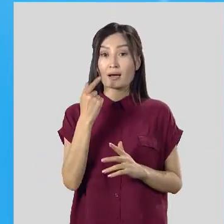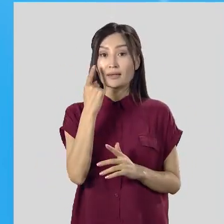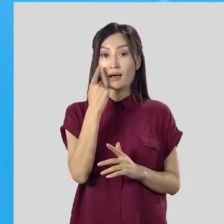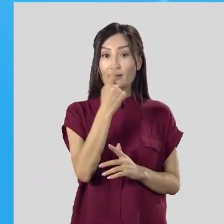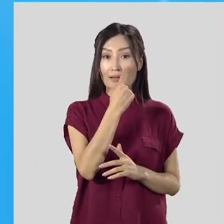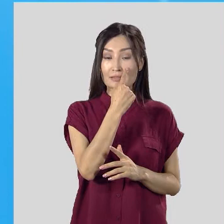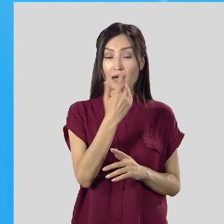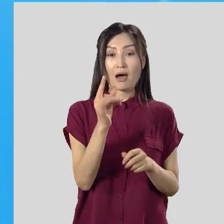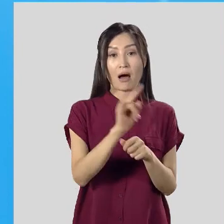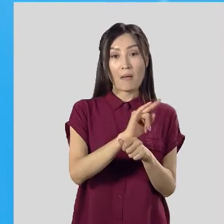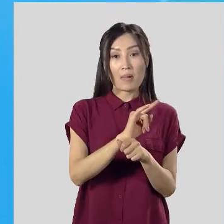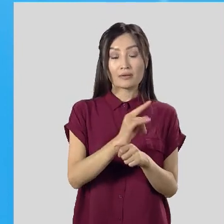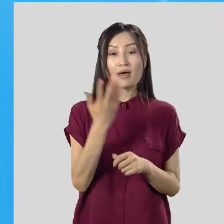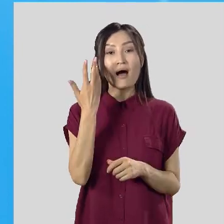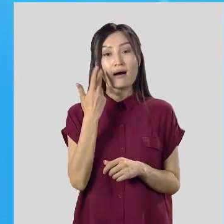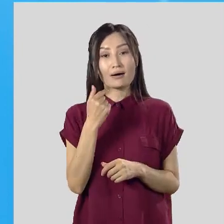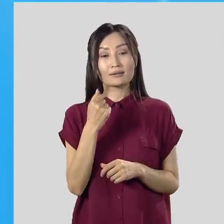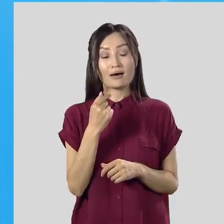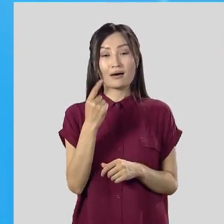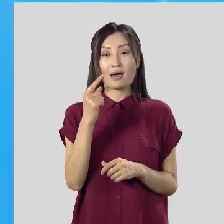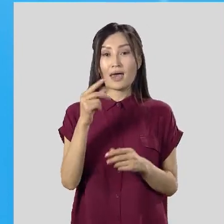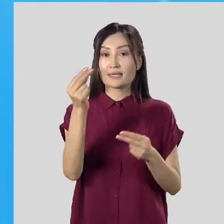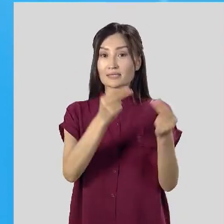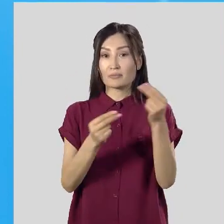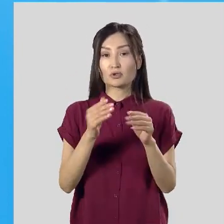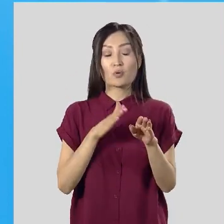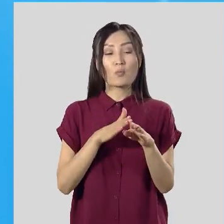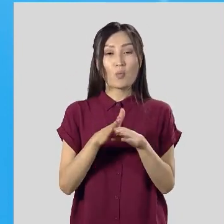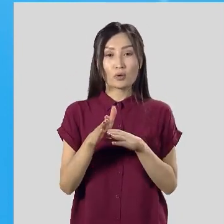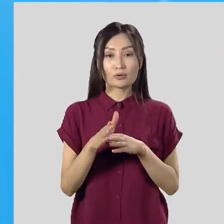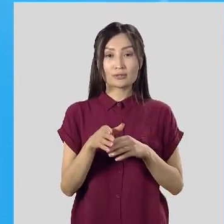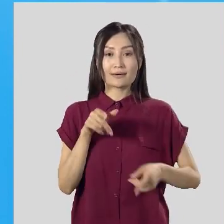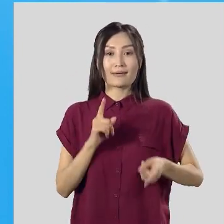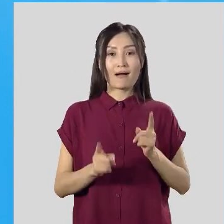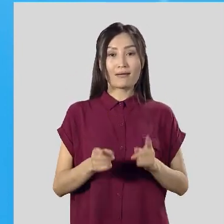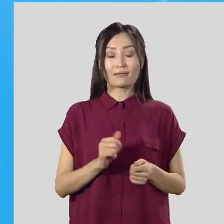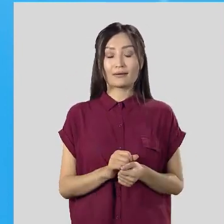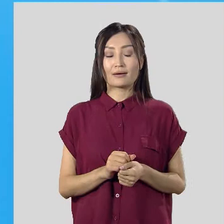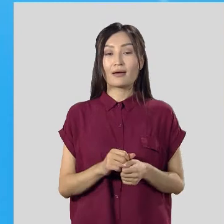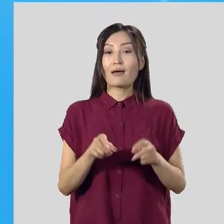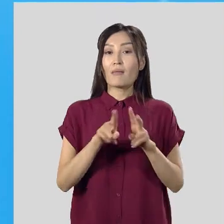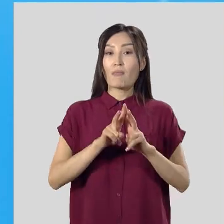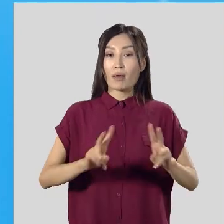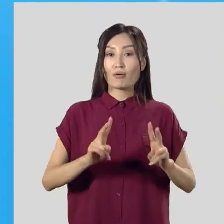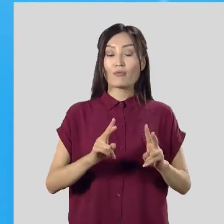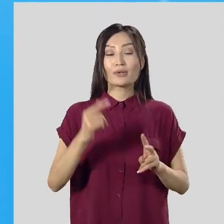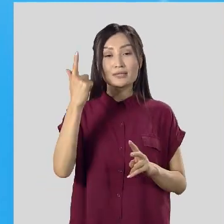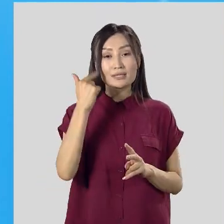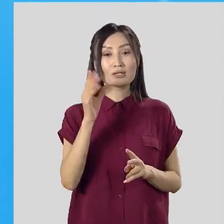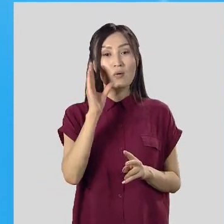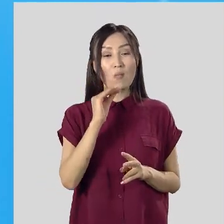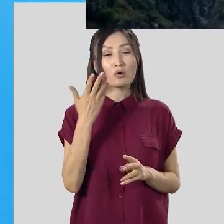глаза его обманывают, а когда изображение полностью реально. Подобные знания